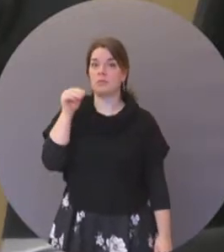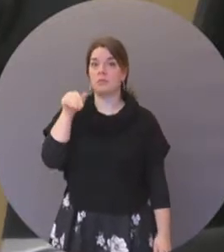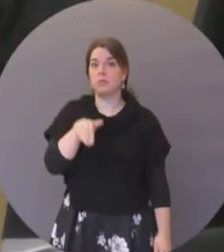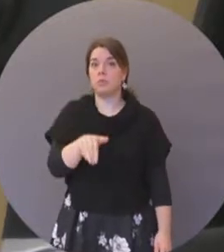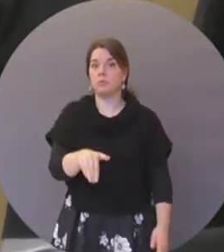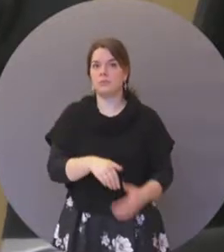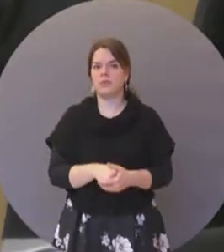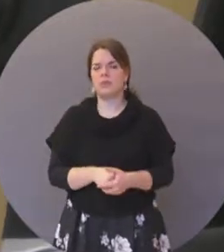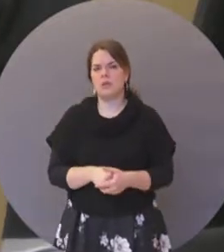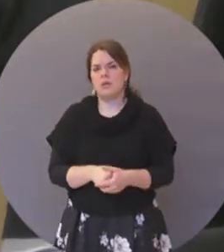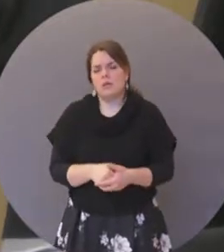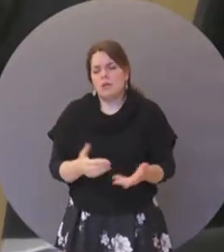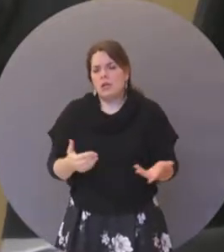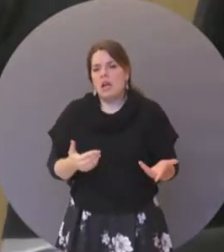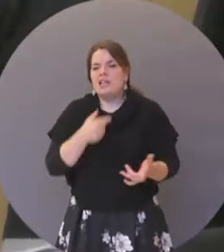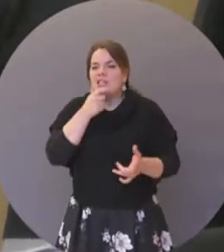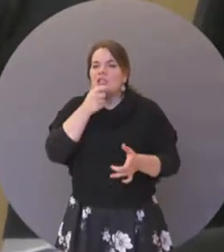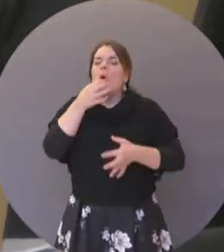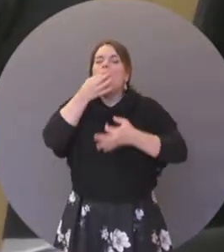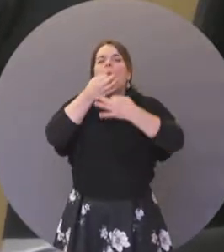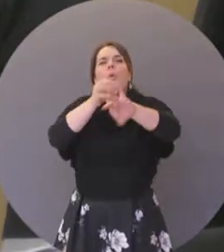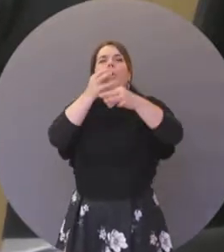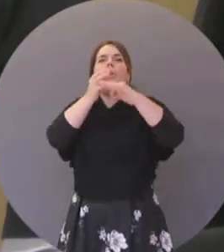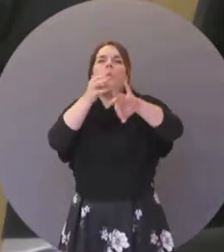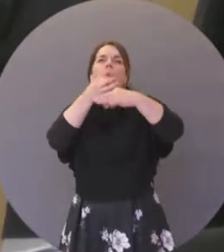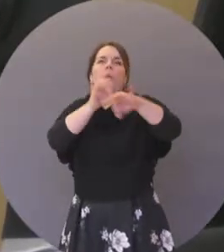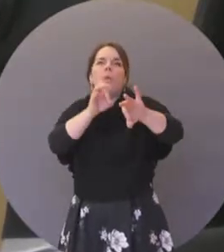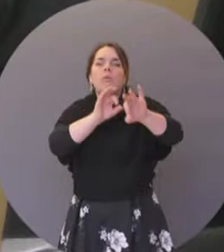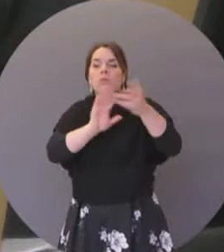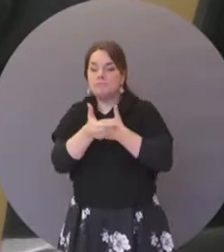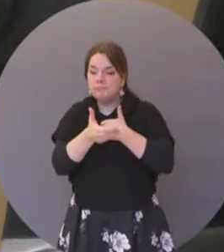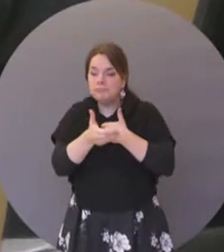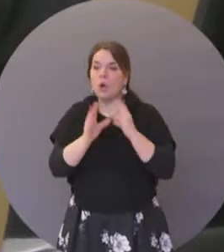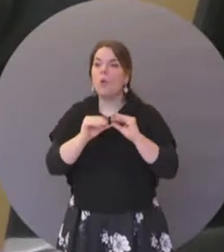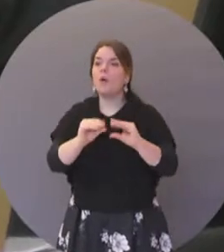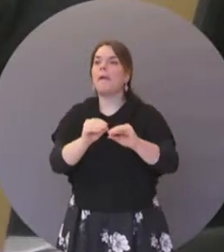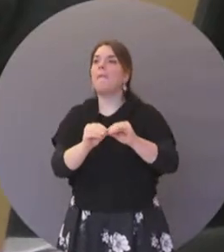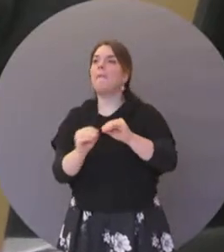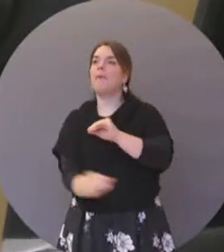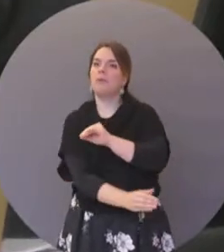on y met des mots mais pas des moyens et que je dirais grosso modo c'est